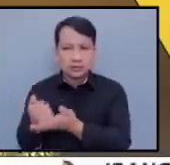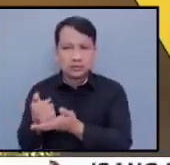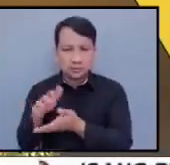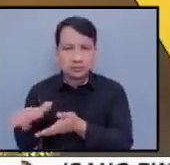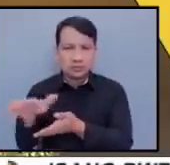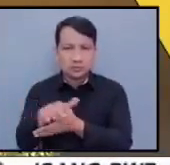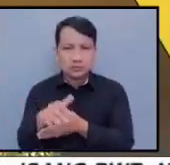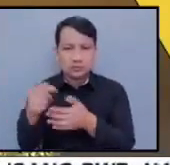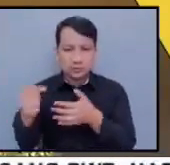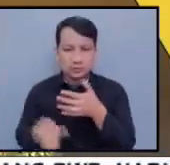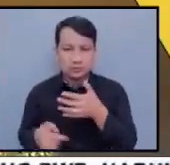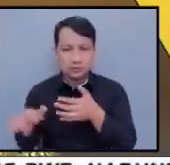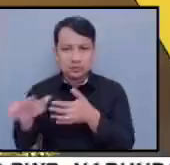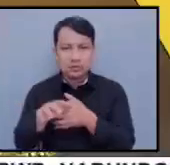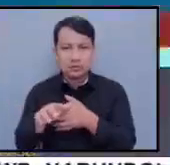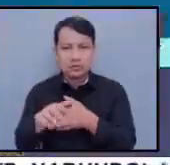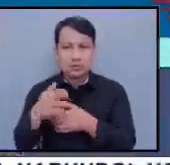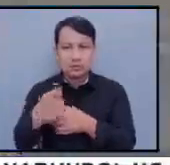detalye. Rise and shine, Jillian.